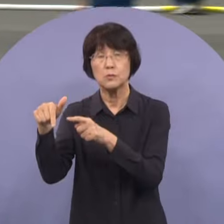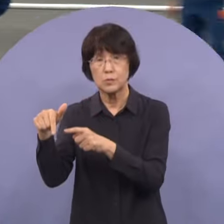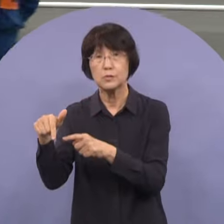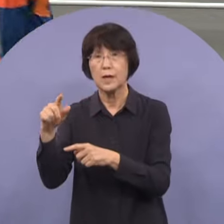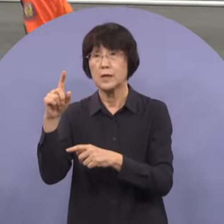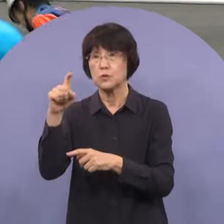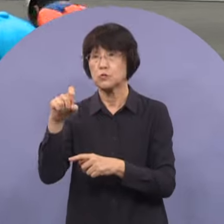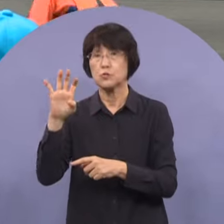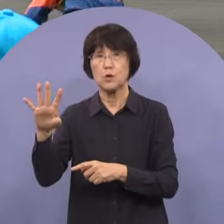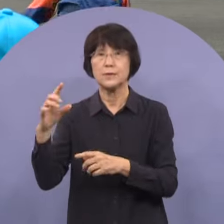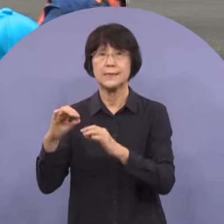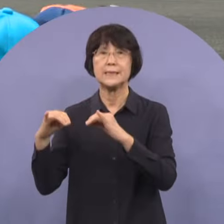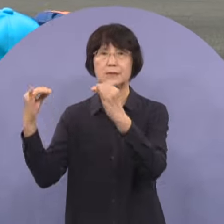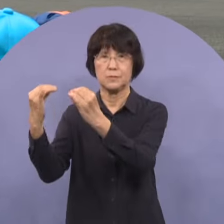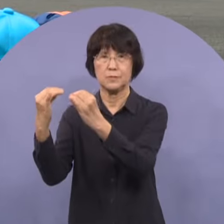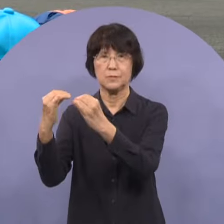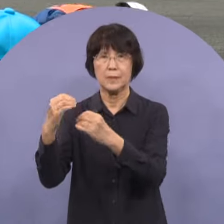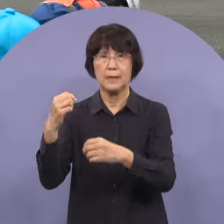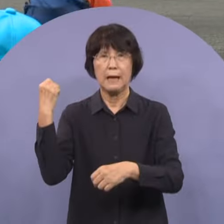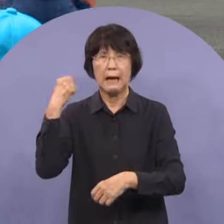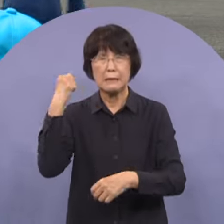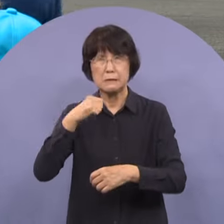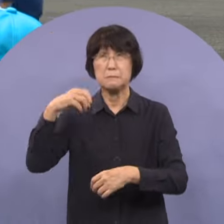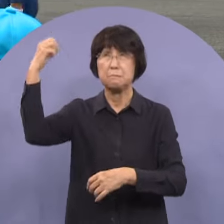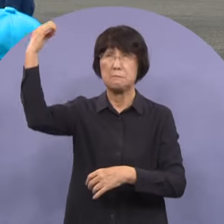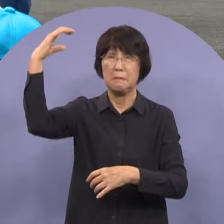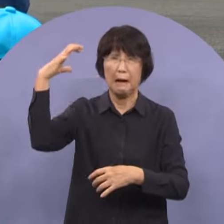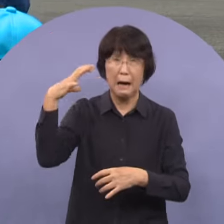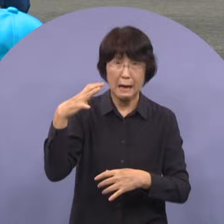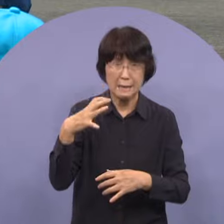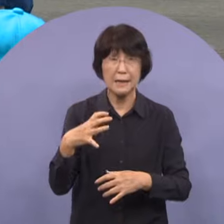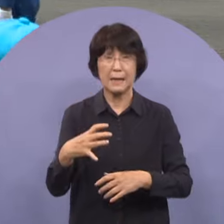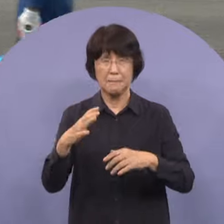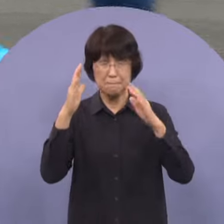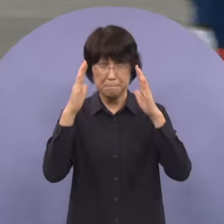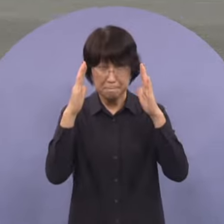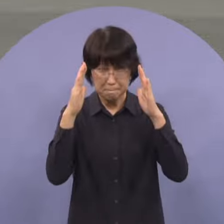中、全力で走法を競い合う。